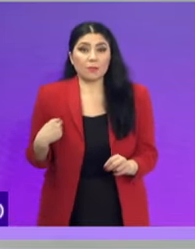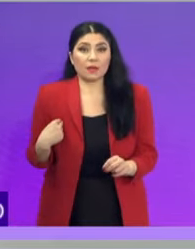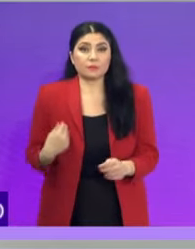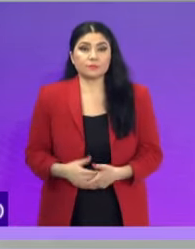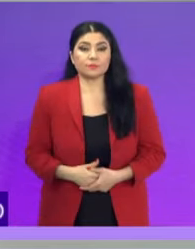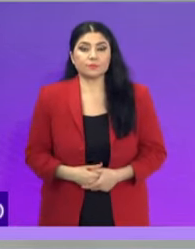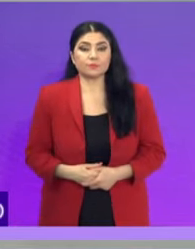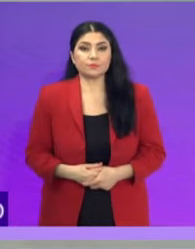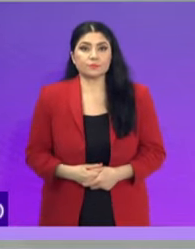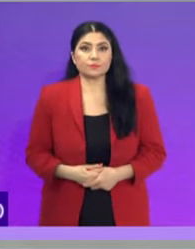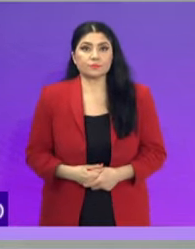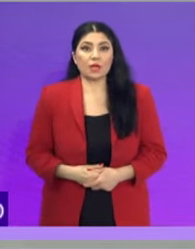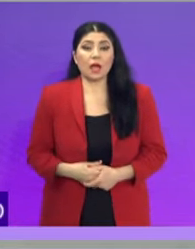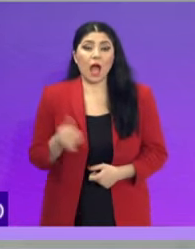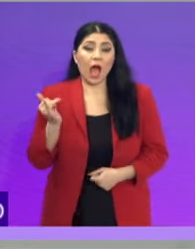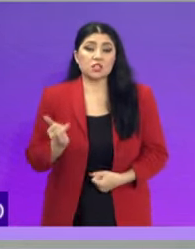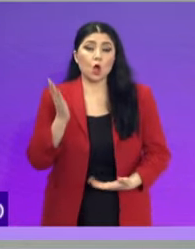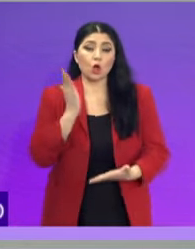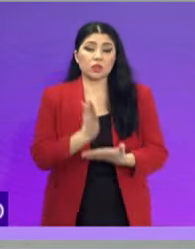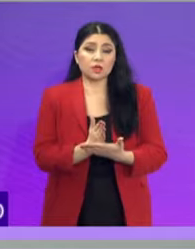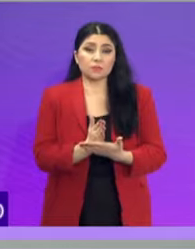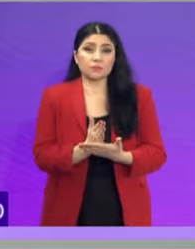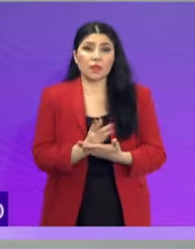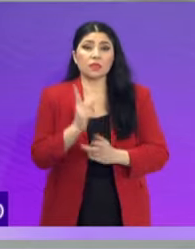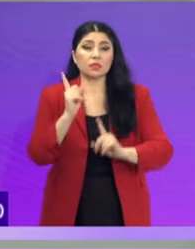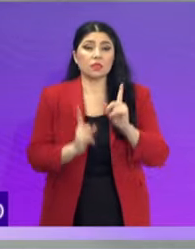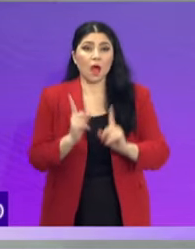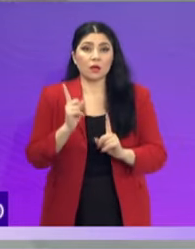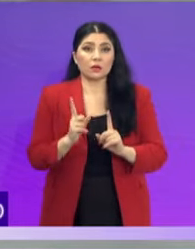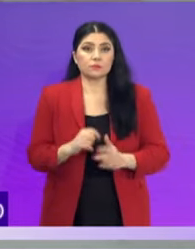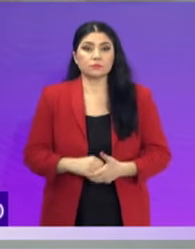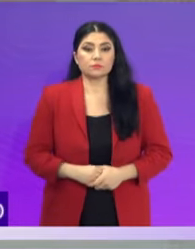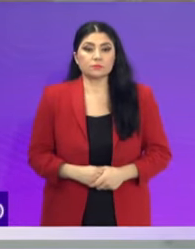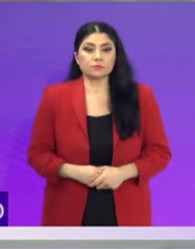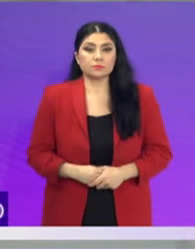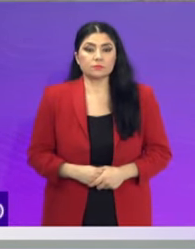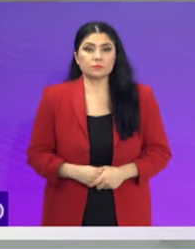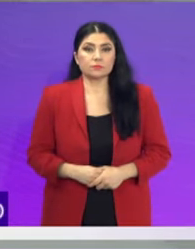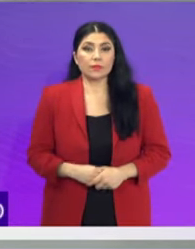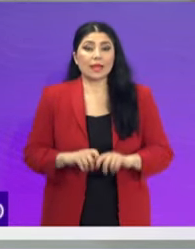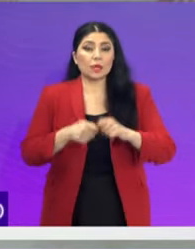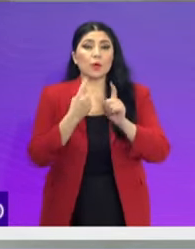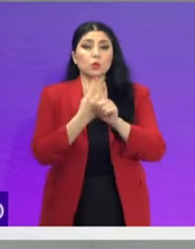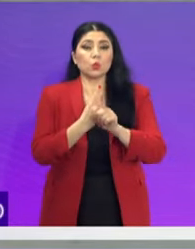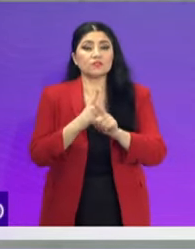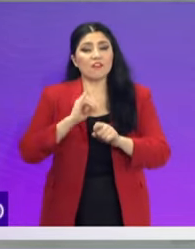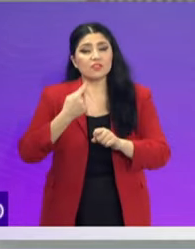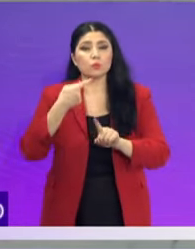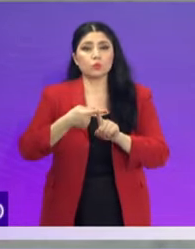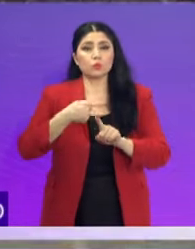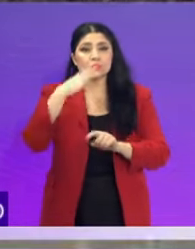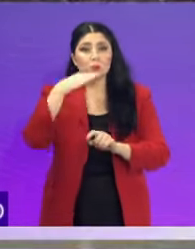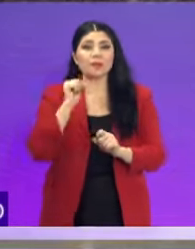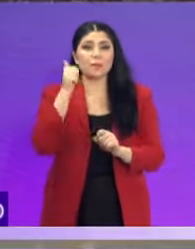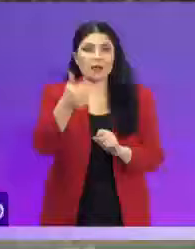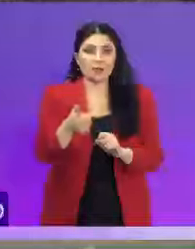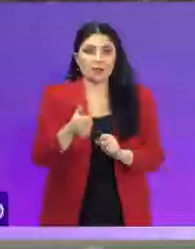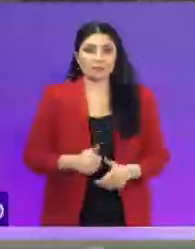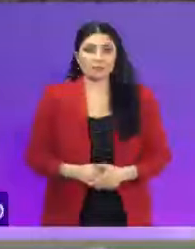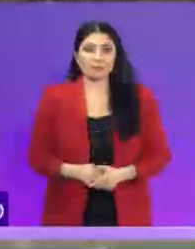lua astăzi o hotărâre, o decizie dacă această suspendare se va prelungi și pentru ziua de mâine. Am